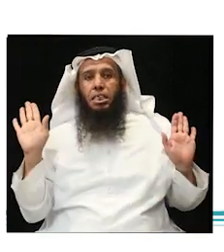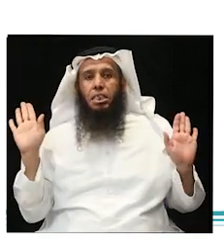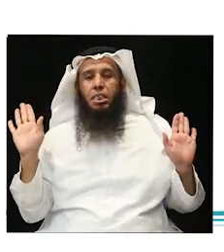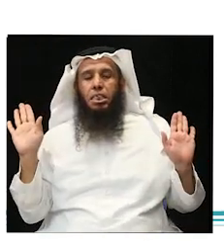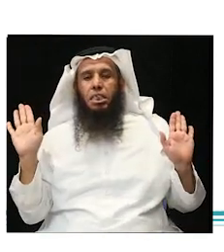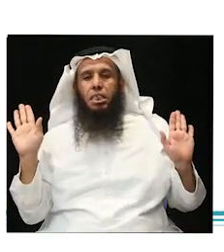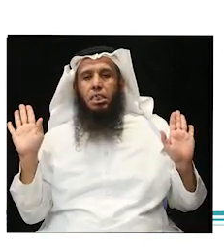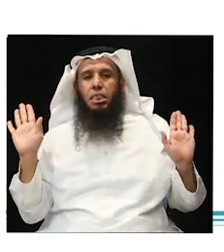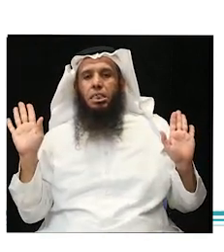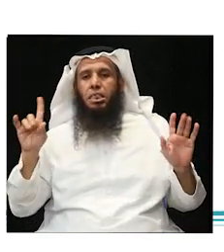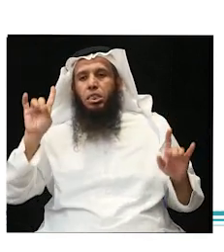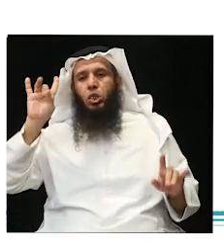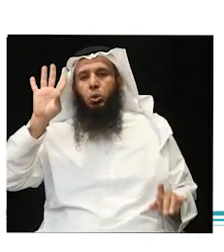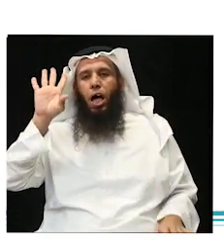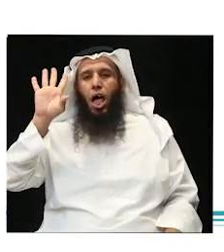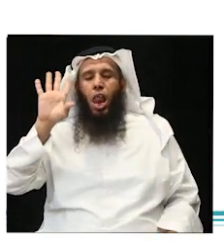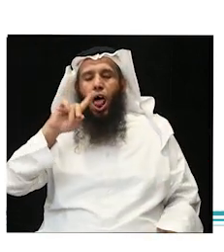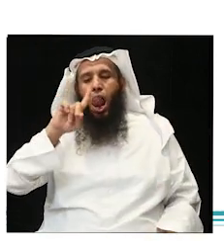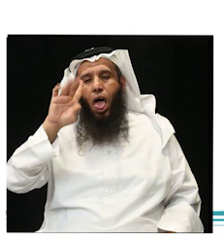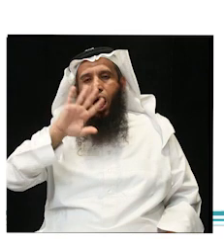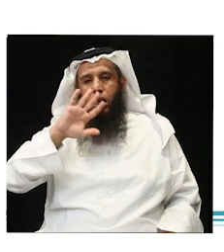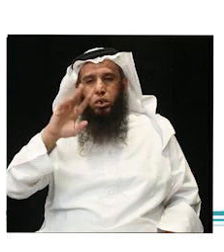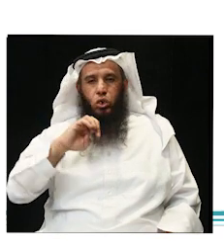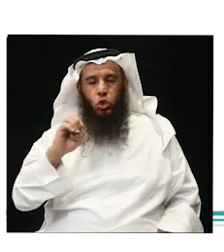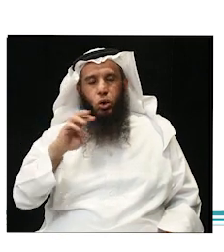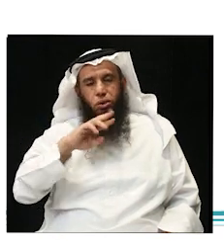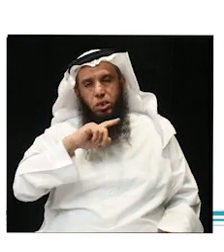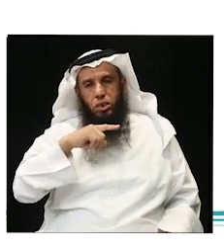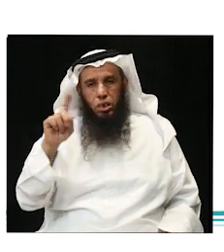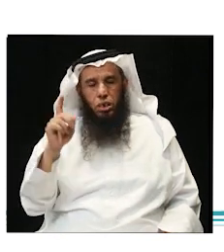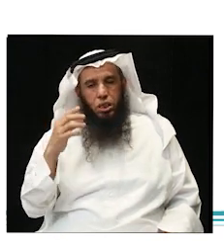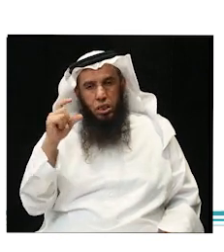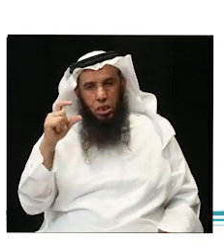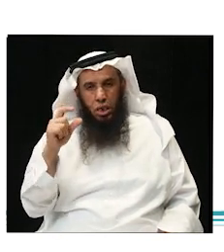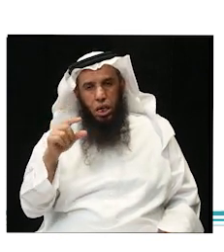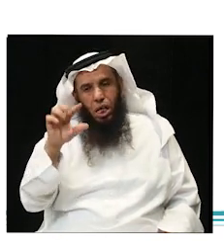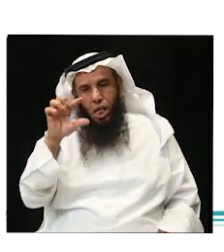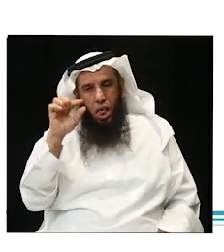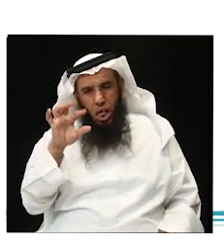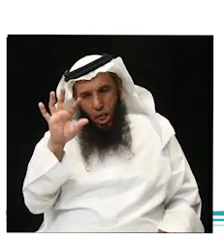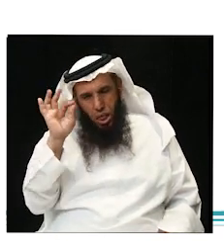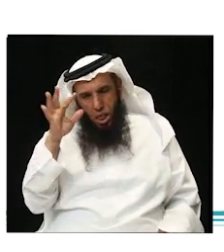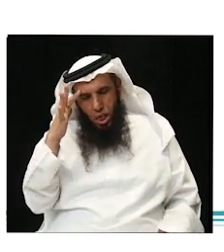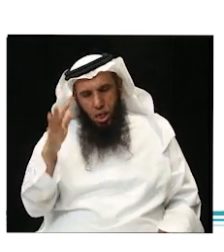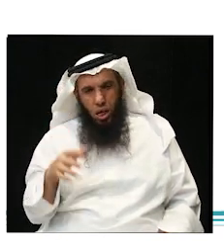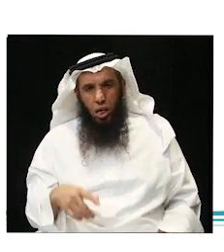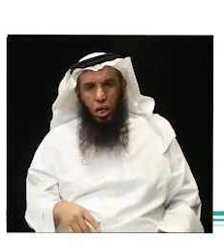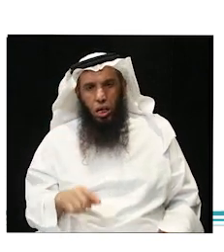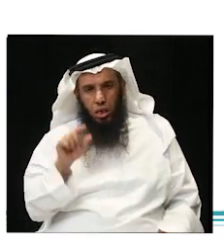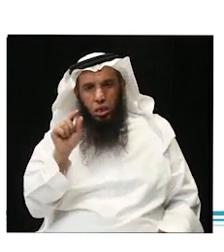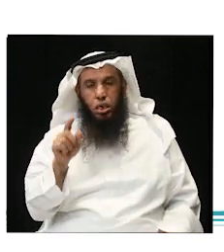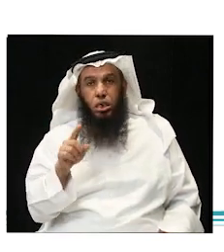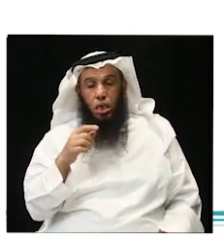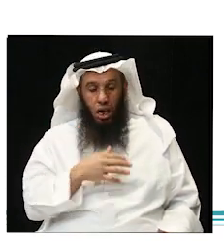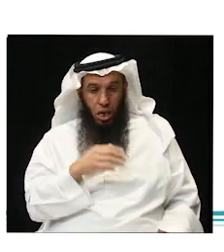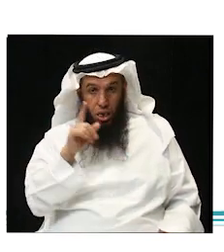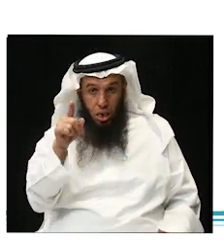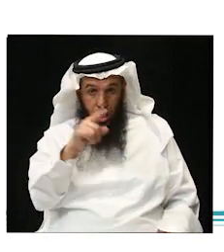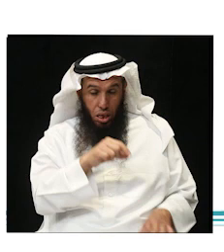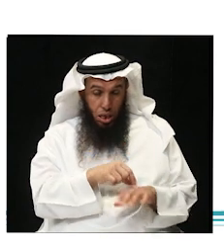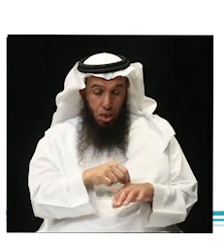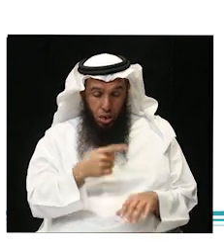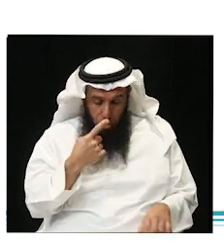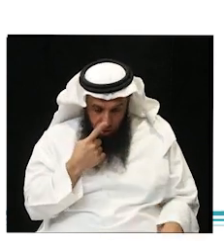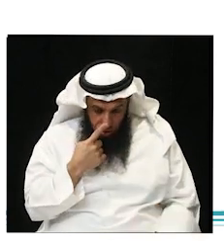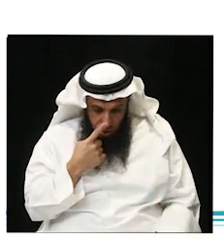صحيحة. وش الدليل؟ تختار أحد الأدلة، ممكن ناخذ هذا، يا أيها الناس اعبدوا ربكم الذي خلقكم والذين من